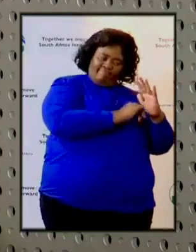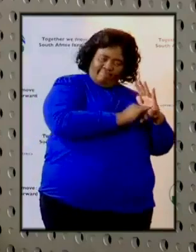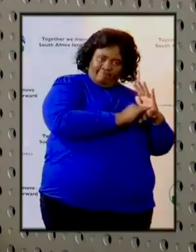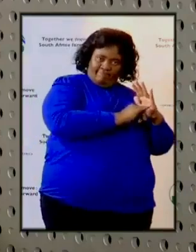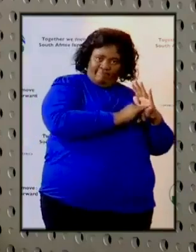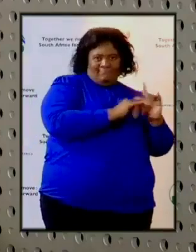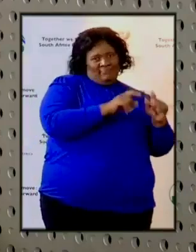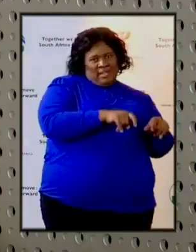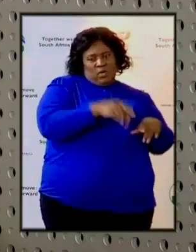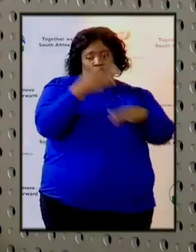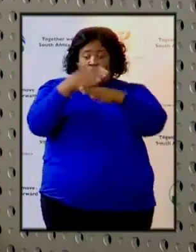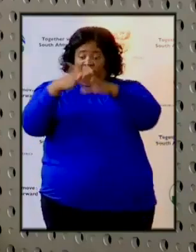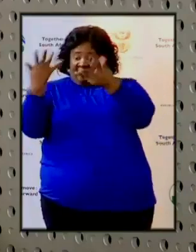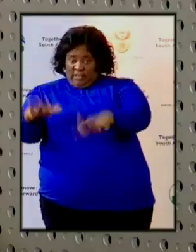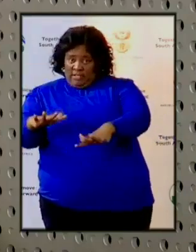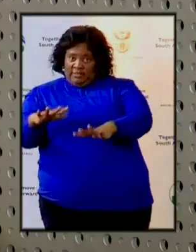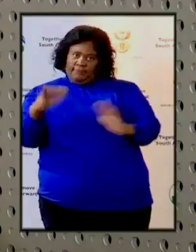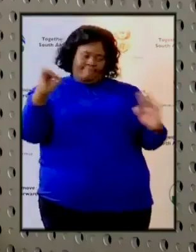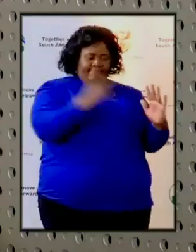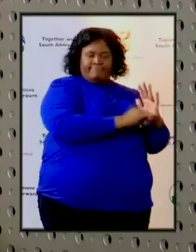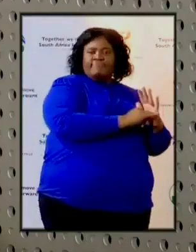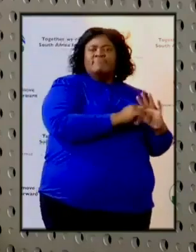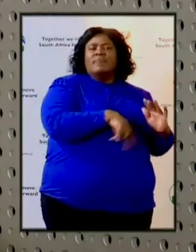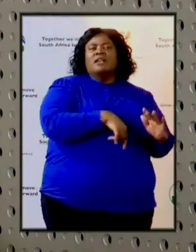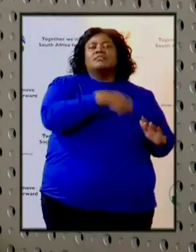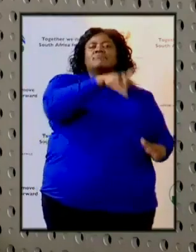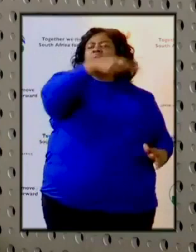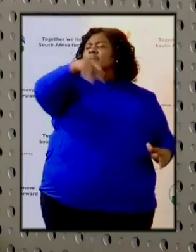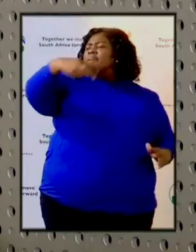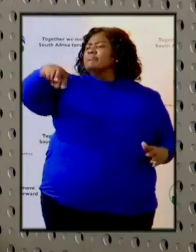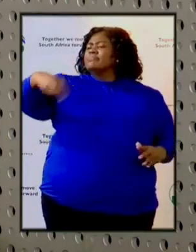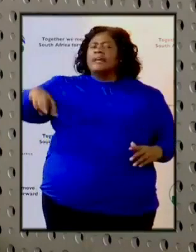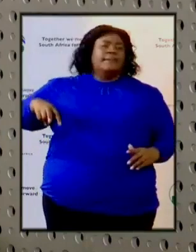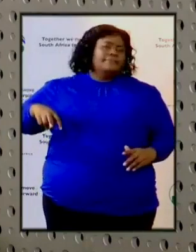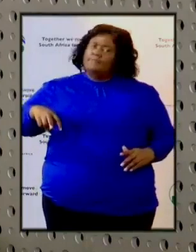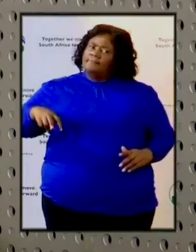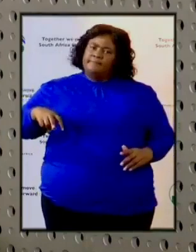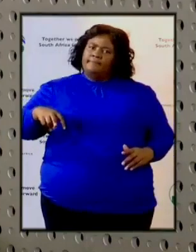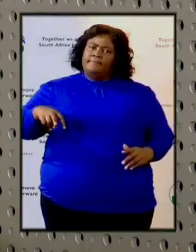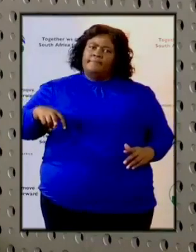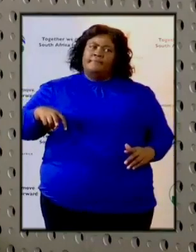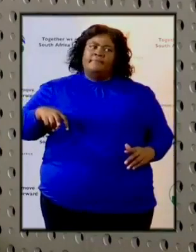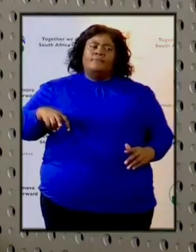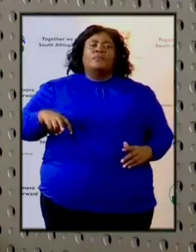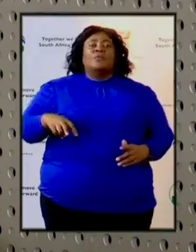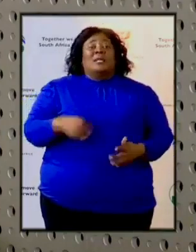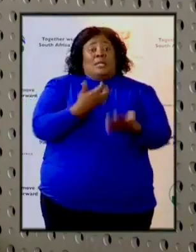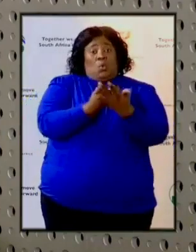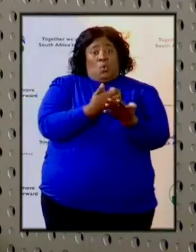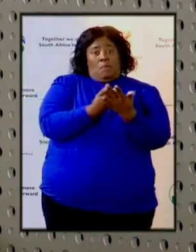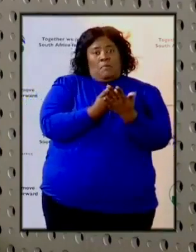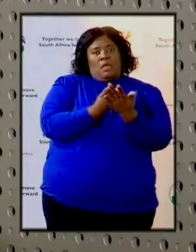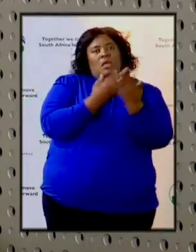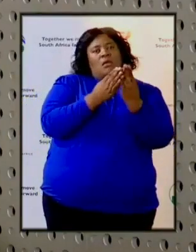bebuye emsebenzini bangalo bezulazula. Umnotho uyavulwa kancane. Kodwa kukhona